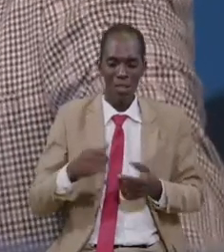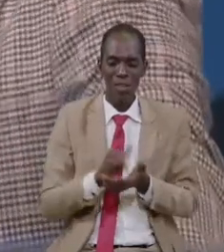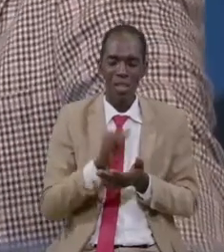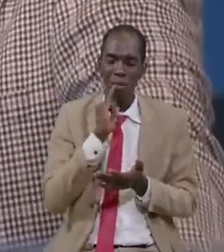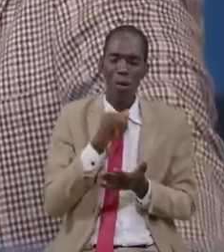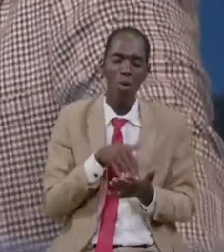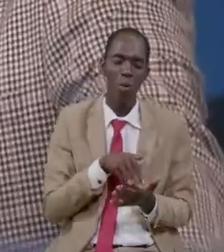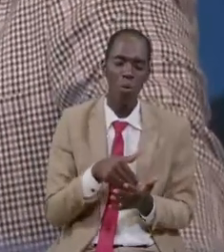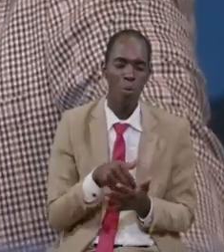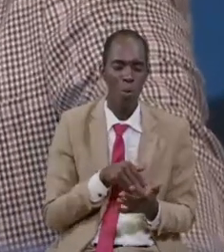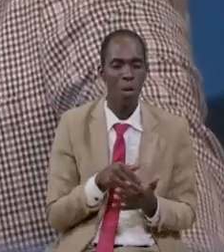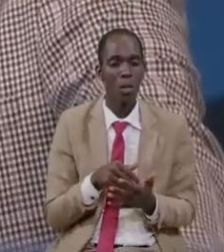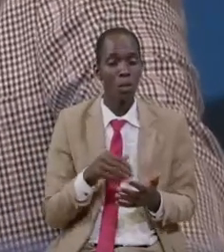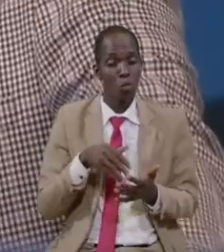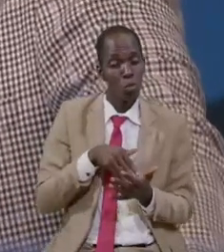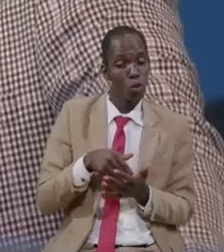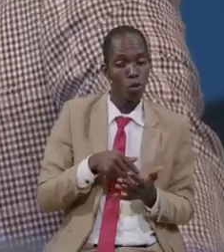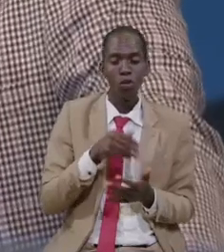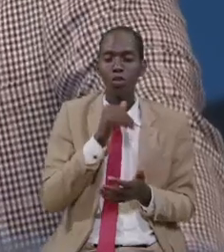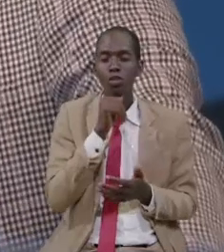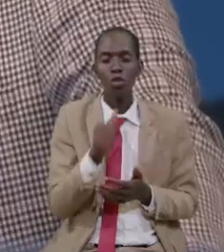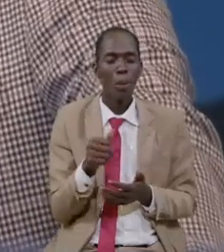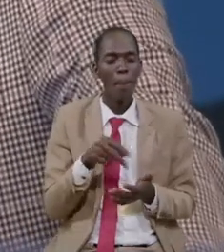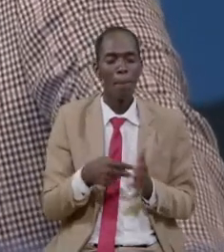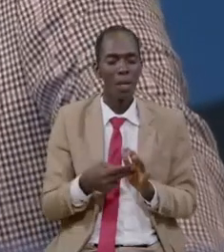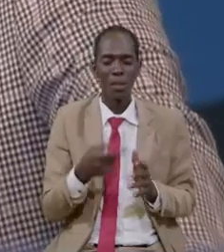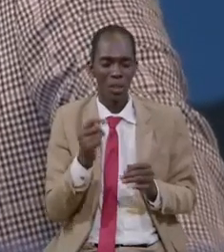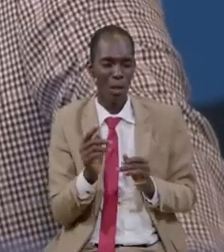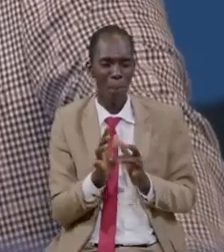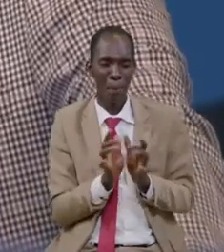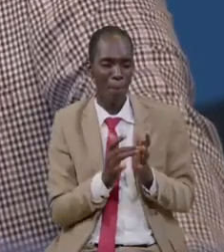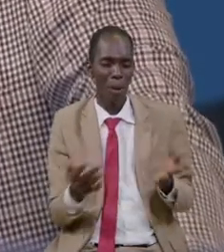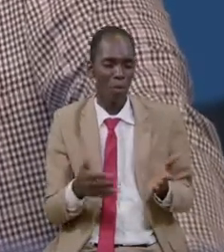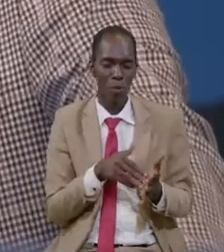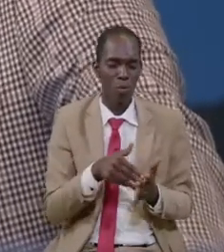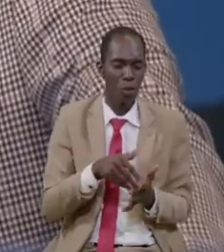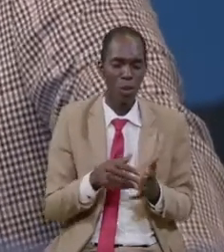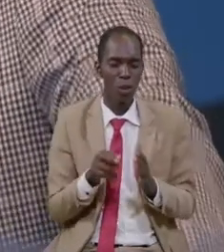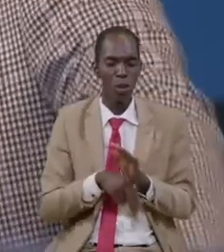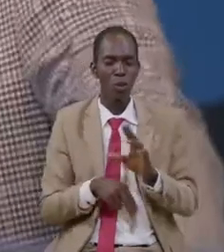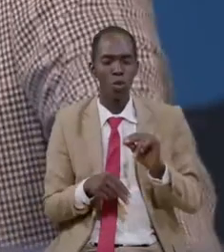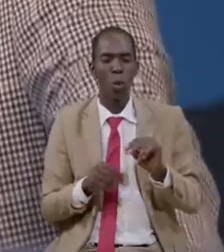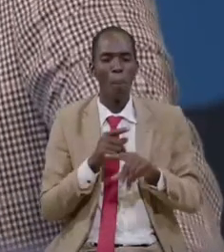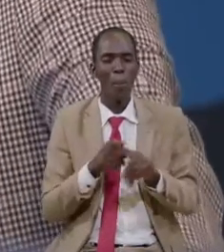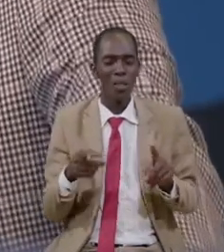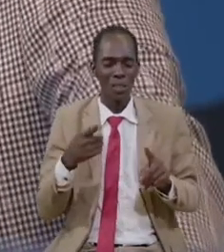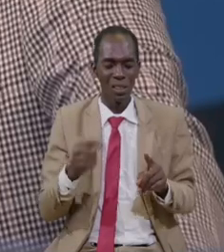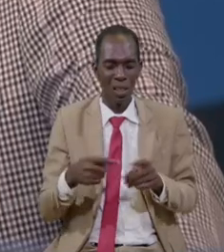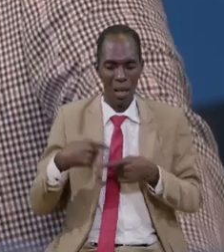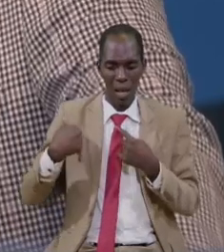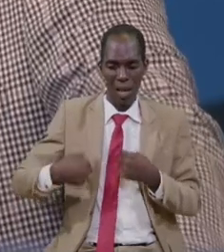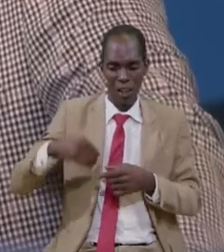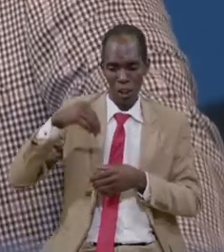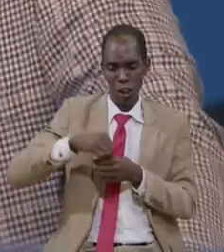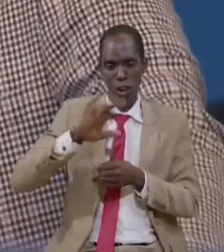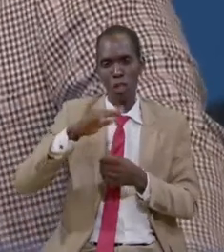je ne parle pas du cœur de la Bible, non. Je parle du cœur dans ton corps. Ça, c'est